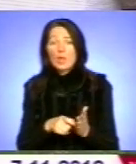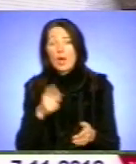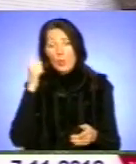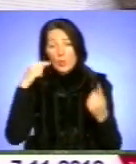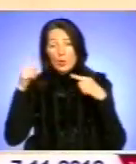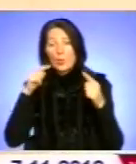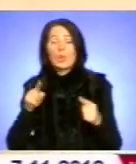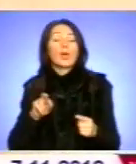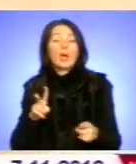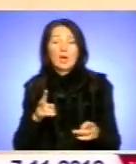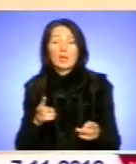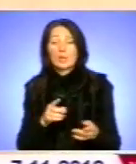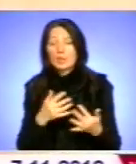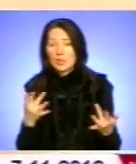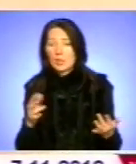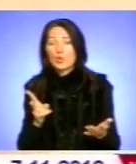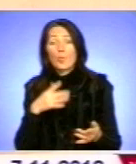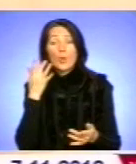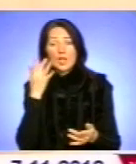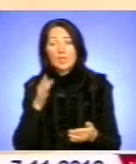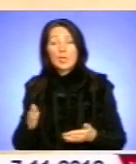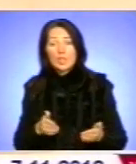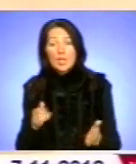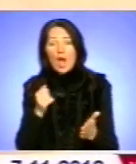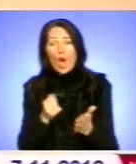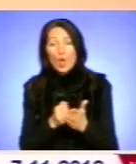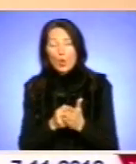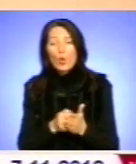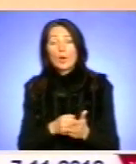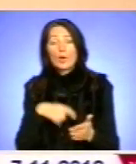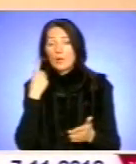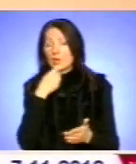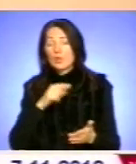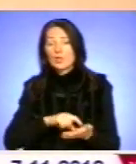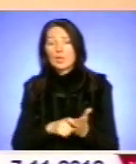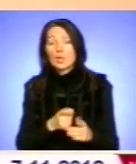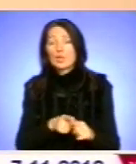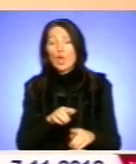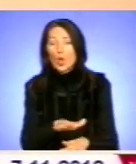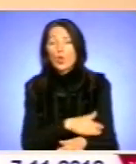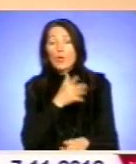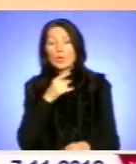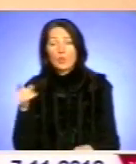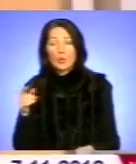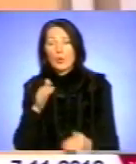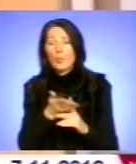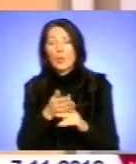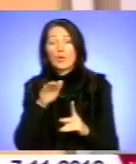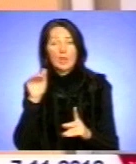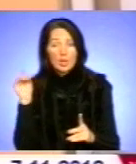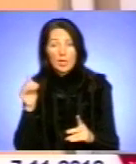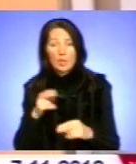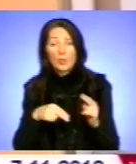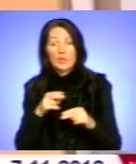власної квартири. Це програма «Доступне житло», «Статутний капітал» та довготермінові пільгові кредити на будівництво житла молодим сім'ям.